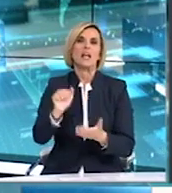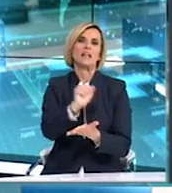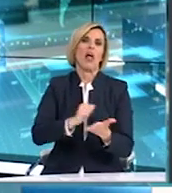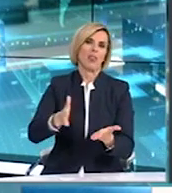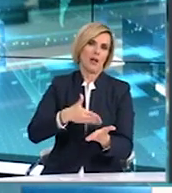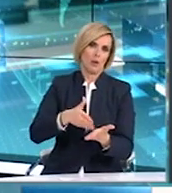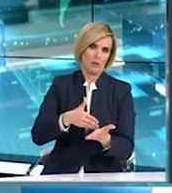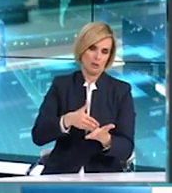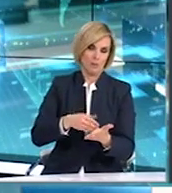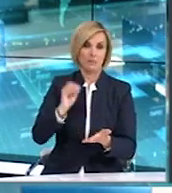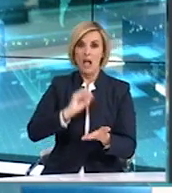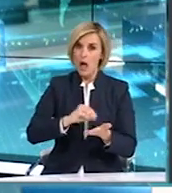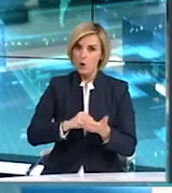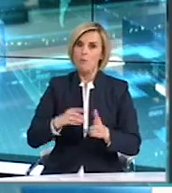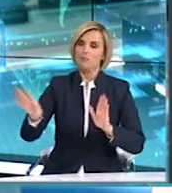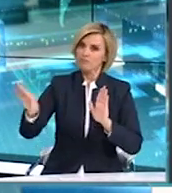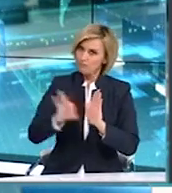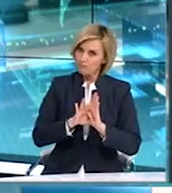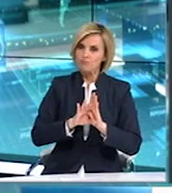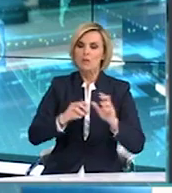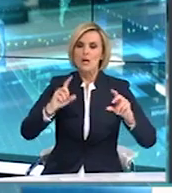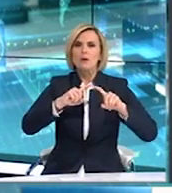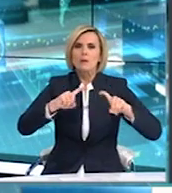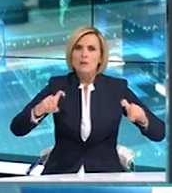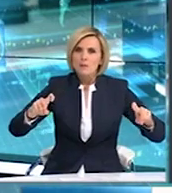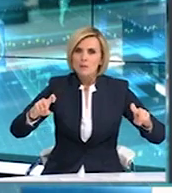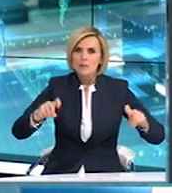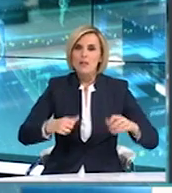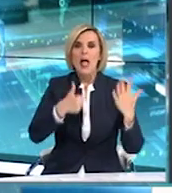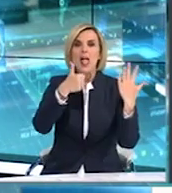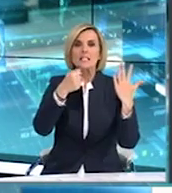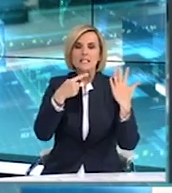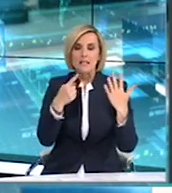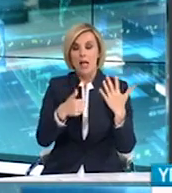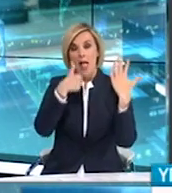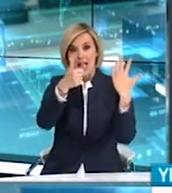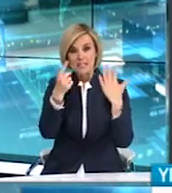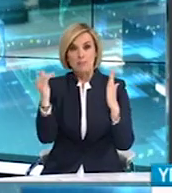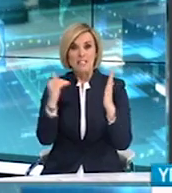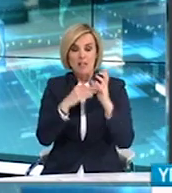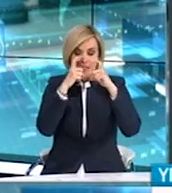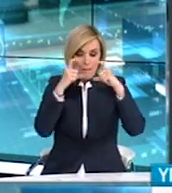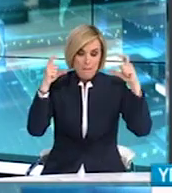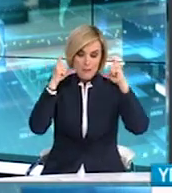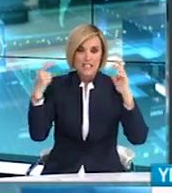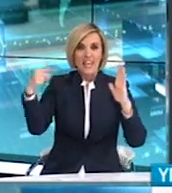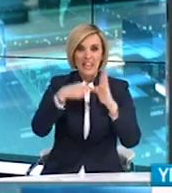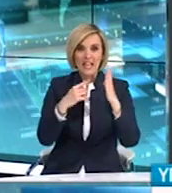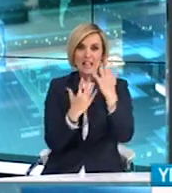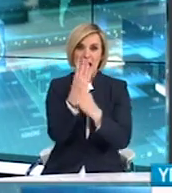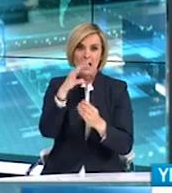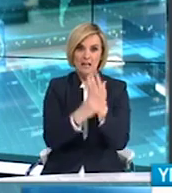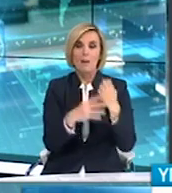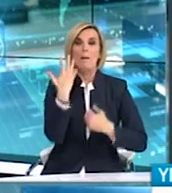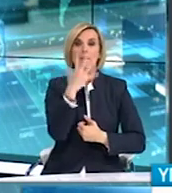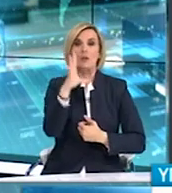καθαριότητας. Παράλληλα, έχουν ήδη αποσταλεί ως μέσα ατομικής προστασίας πάνω από 6.500 μάσκες όλων των ειδών, 1.000 γάντια, 550